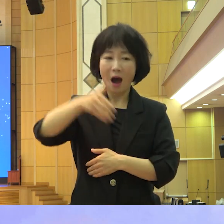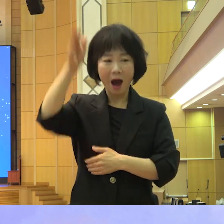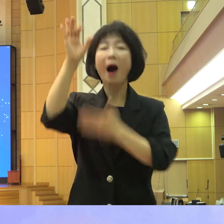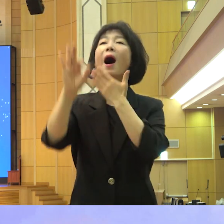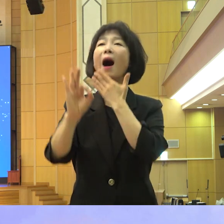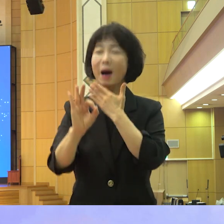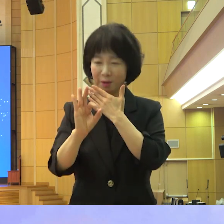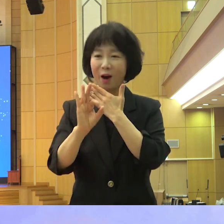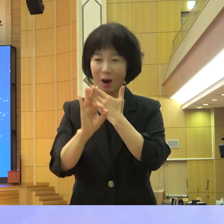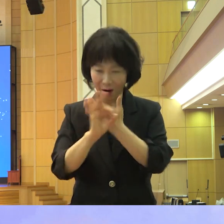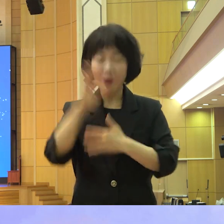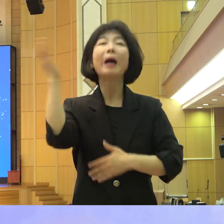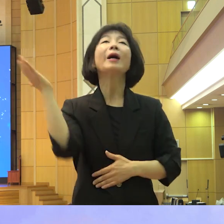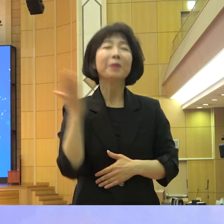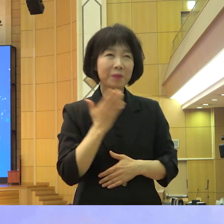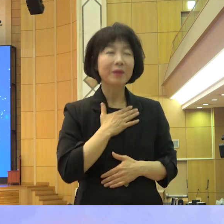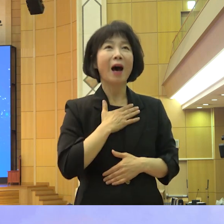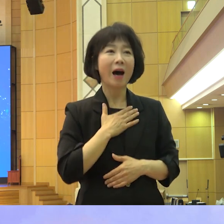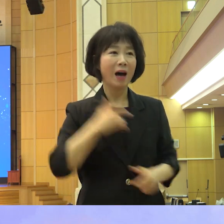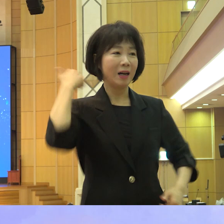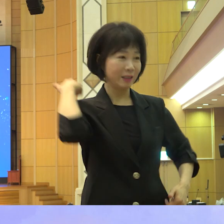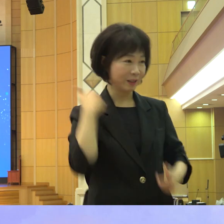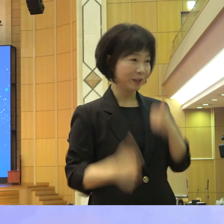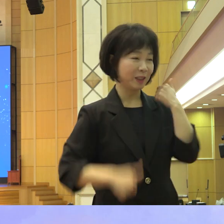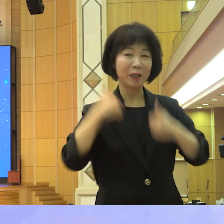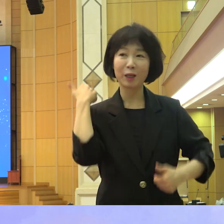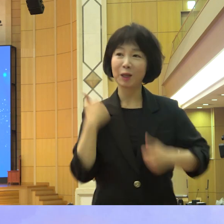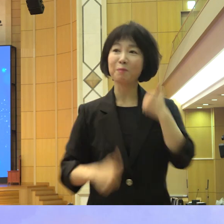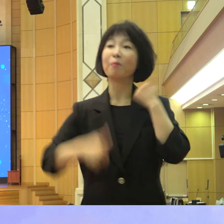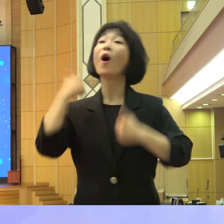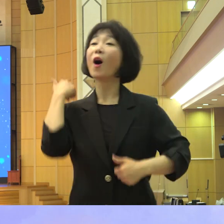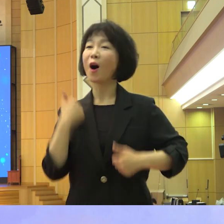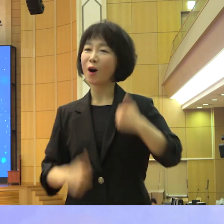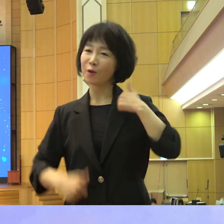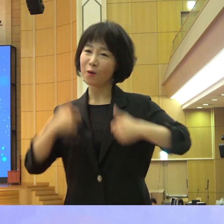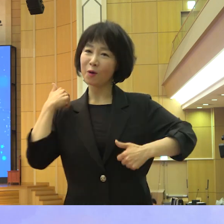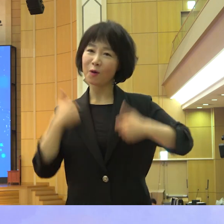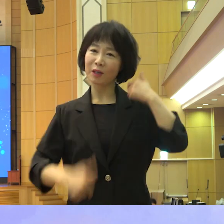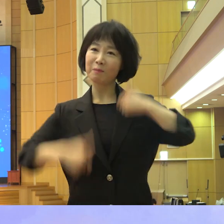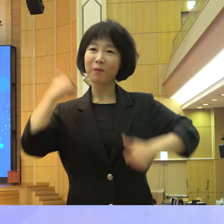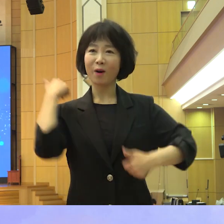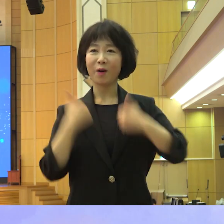예수께로 가면 나는